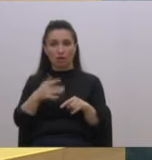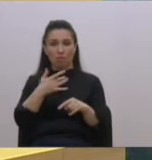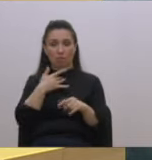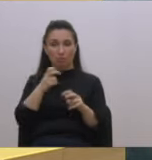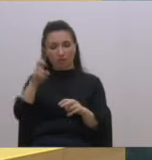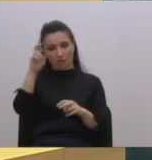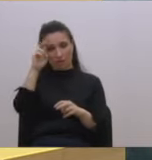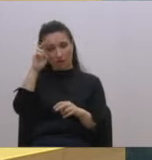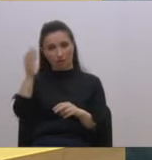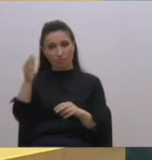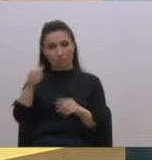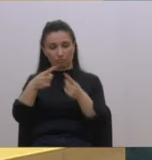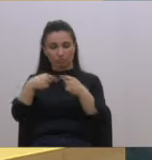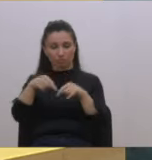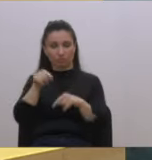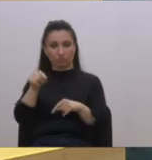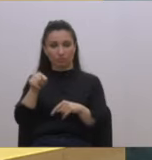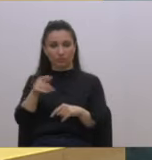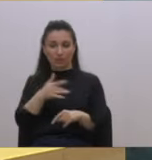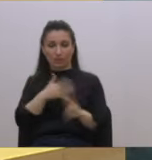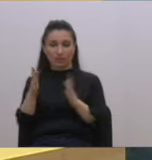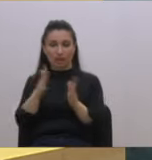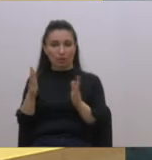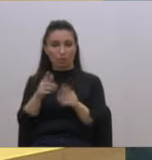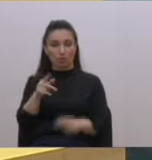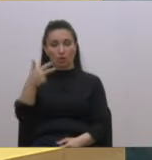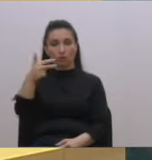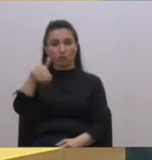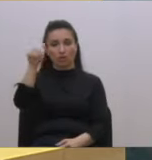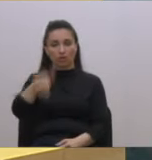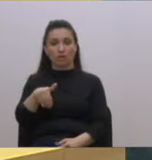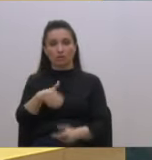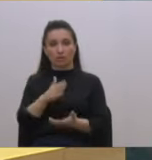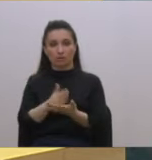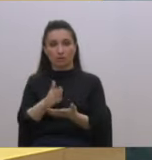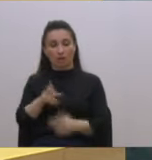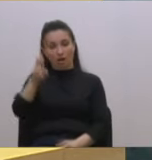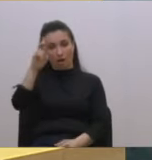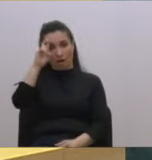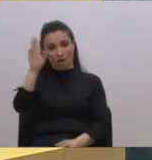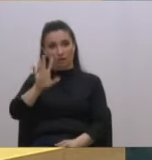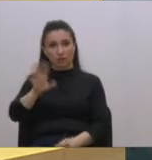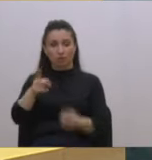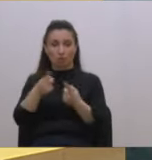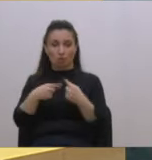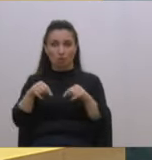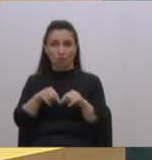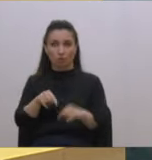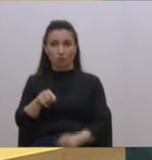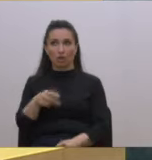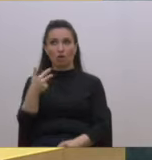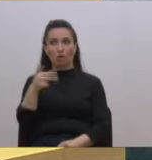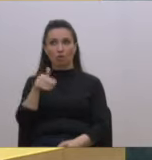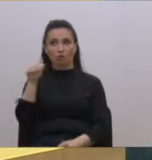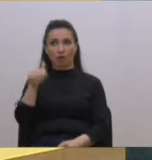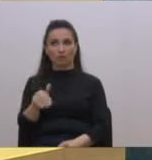და სახელმწიფო დაწესებულებები. დაახლოებით 30.000 არის არასამთავრობო ორგანიზაციები,